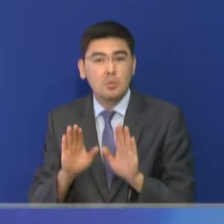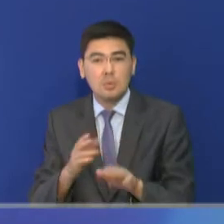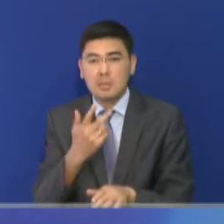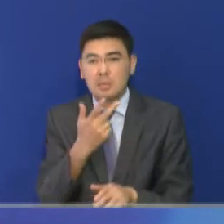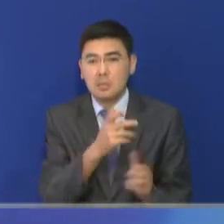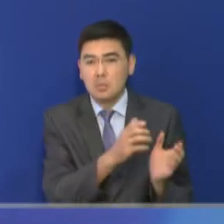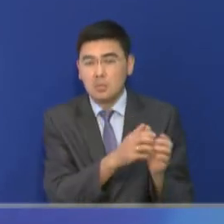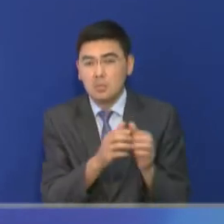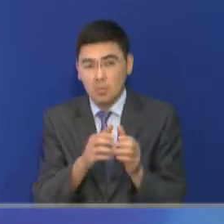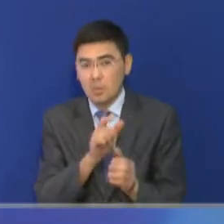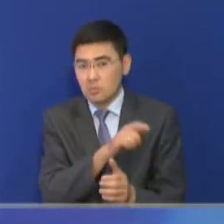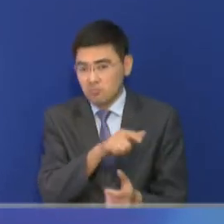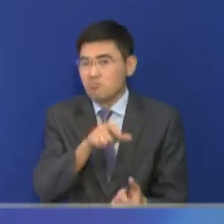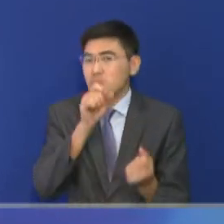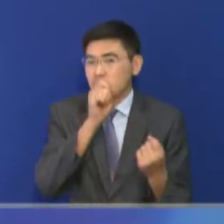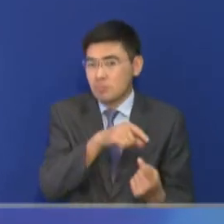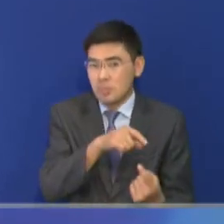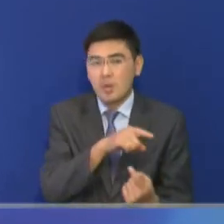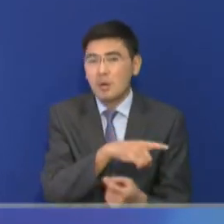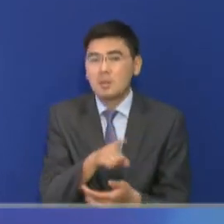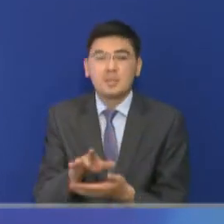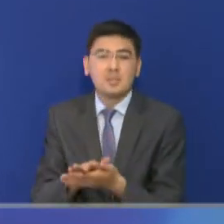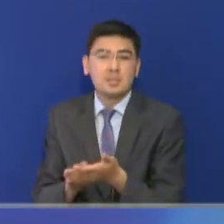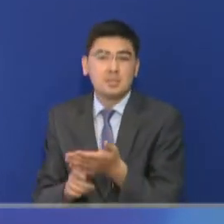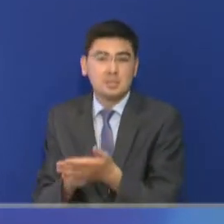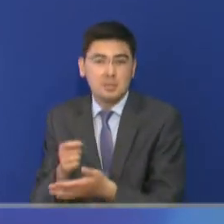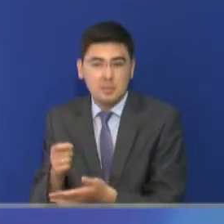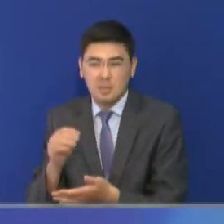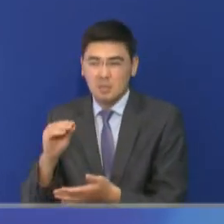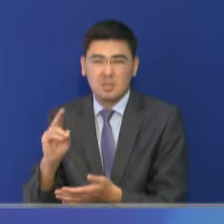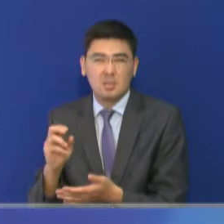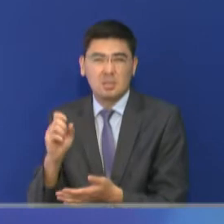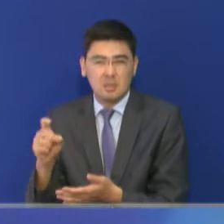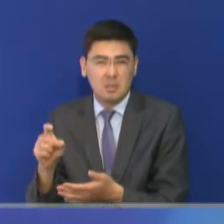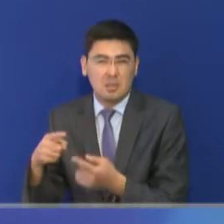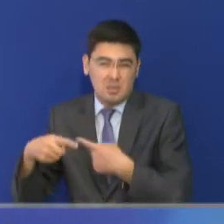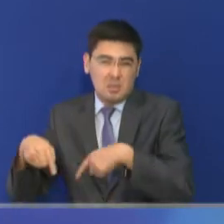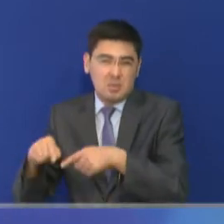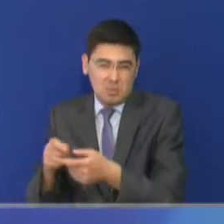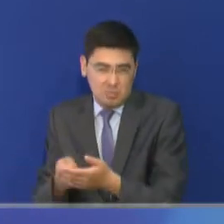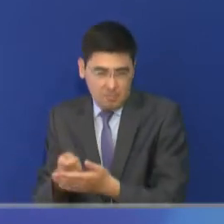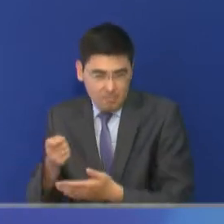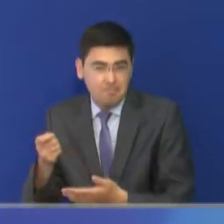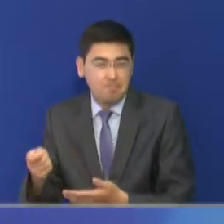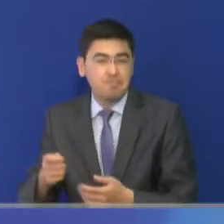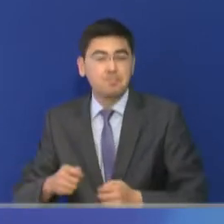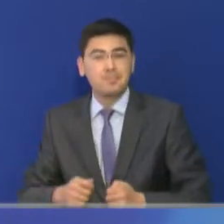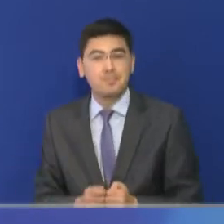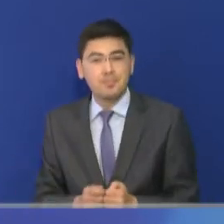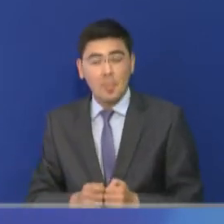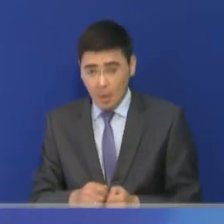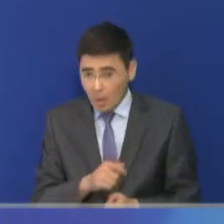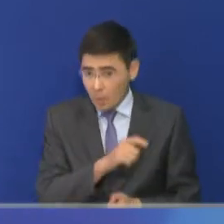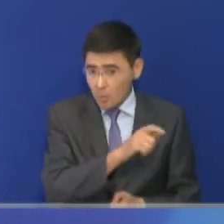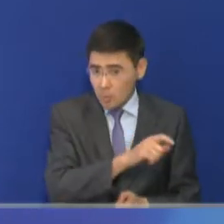санаты ғана үміткер бола алады. Өтініштер қалалық тұрғын үй шаруашылығы және тұрғын үй инспекциясы бөлімінде қабылдануда. Сондай-ақ баспана кезегінде